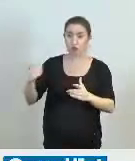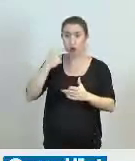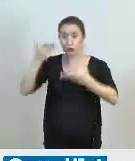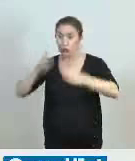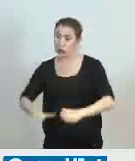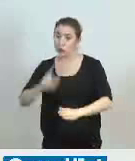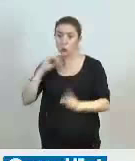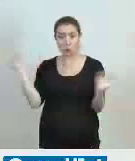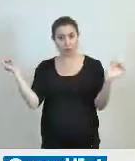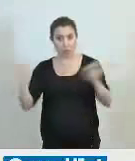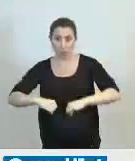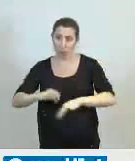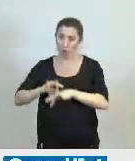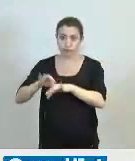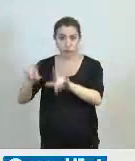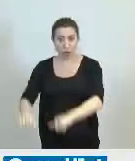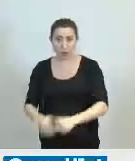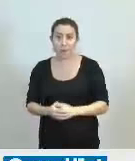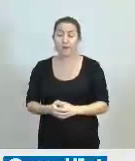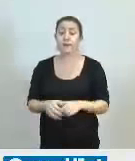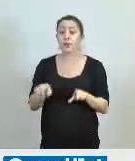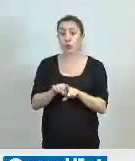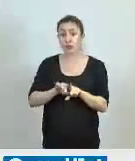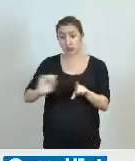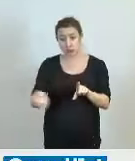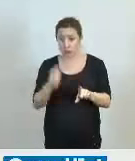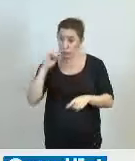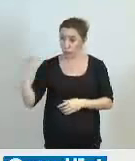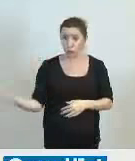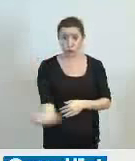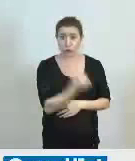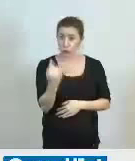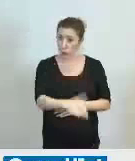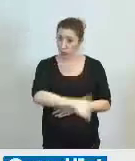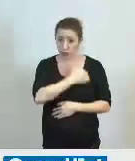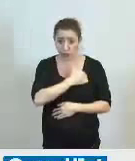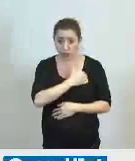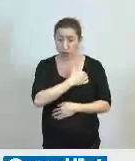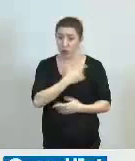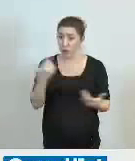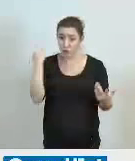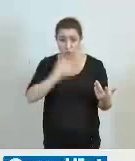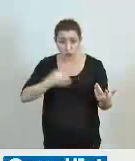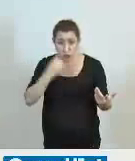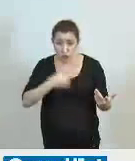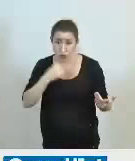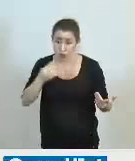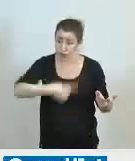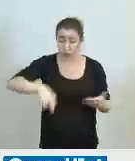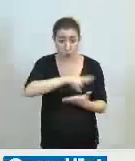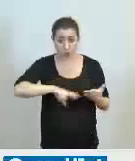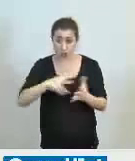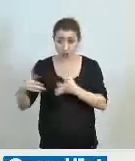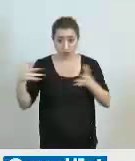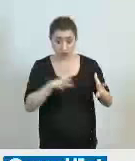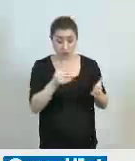décisions. C'est aussi, évidemment, celui de l'ensemble des agents qui, au quotidien, sont au service de notre région. Il faut leur